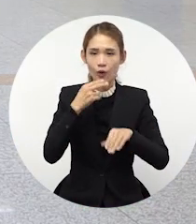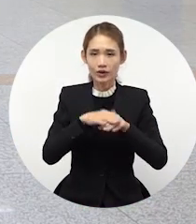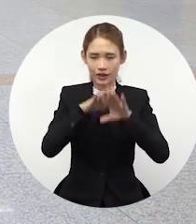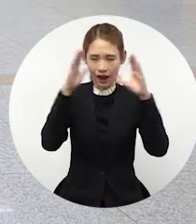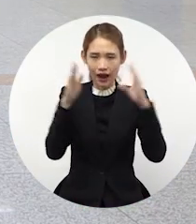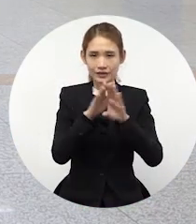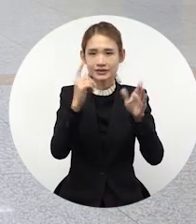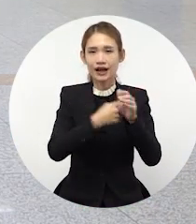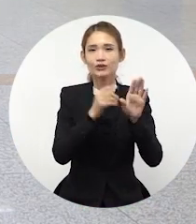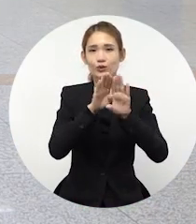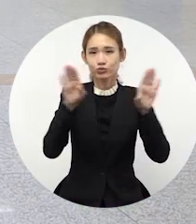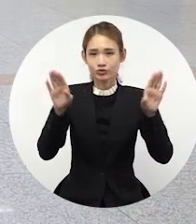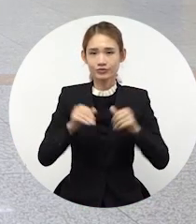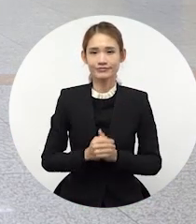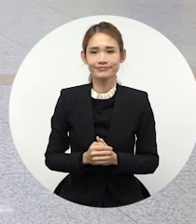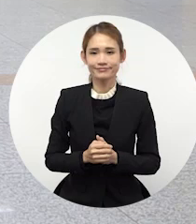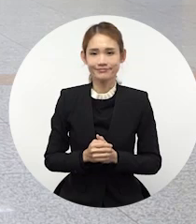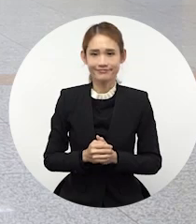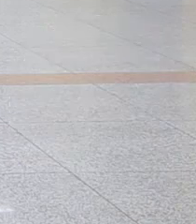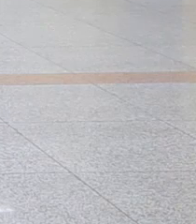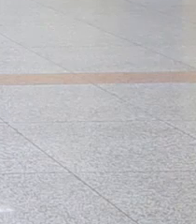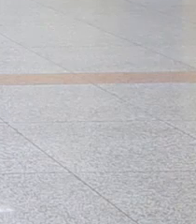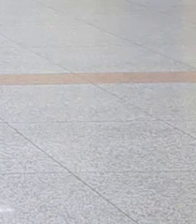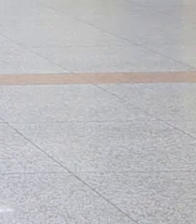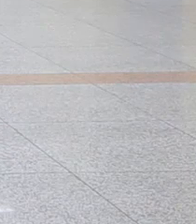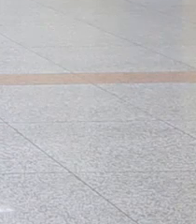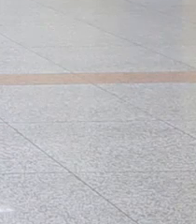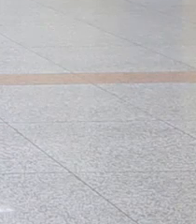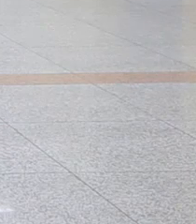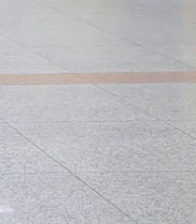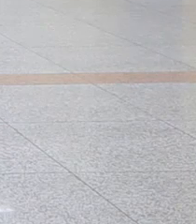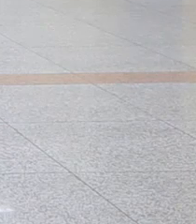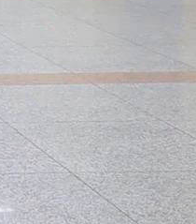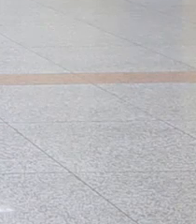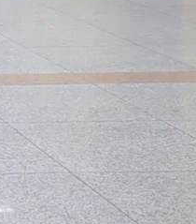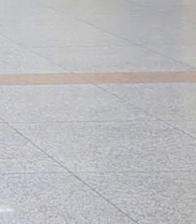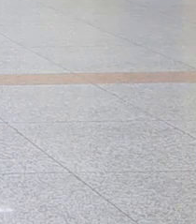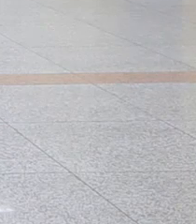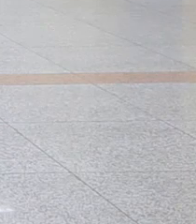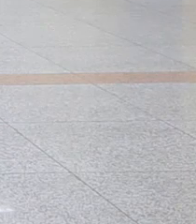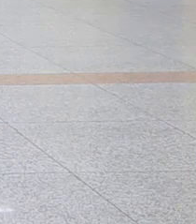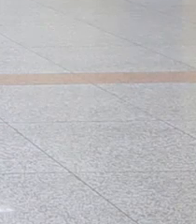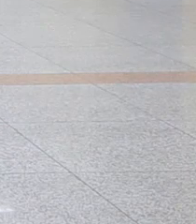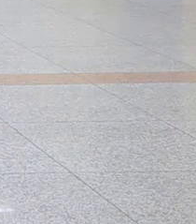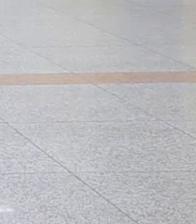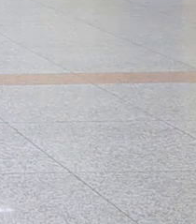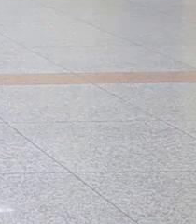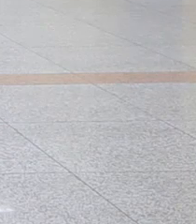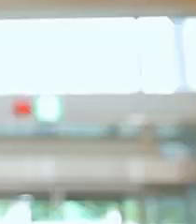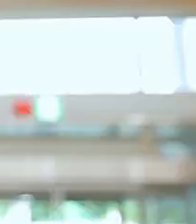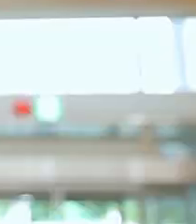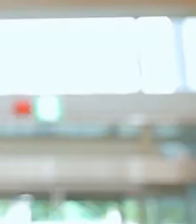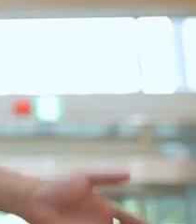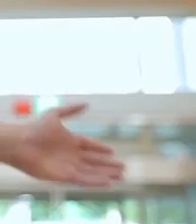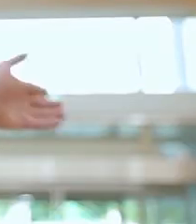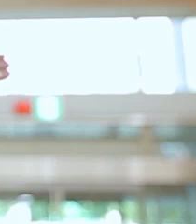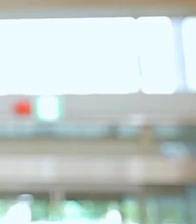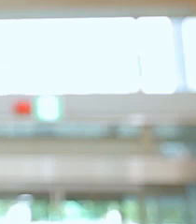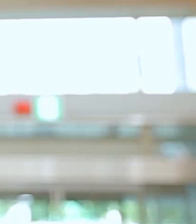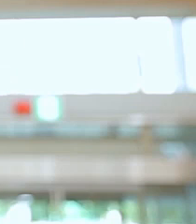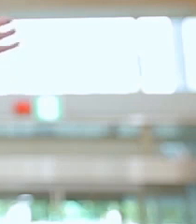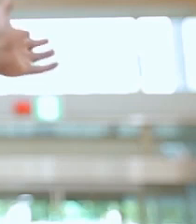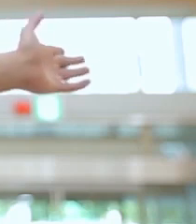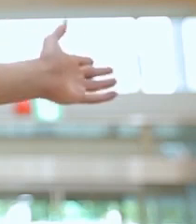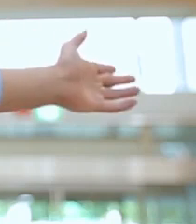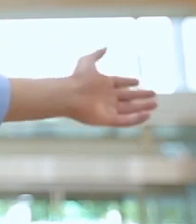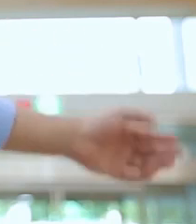문턱은 없고 모두 다 자동문으로 되어 있습니다. 설명을 하는 공무원의 네. 모습과 함께 휠체어 사용 장애인 민원인을 응대할 경우